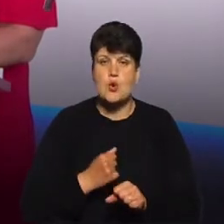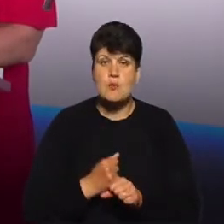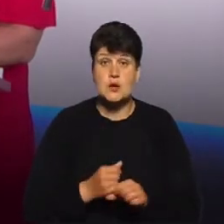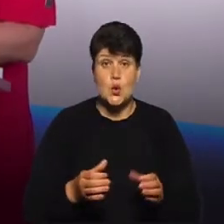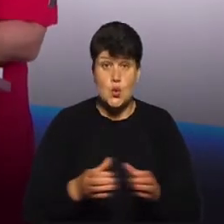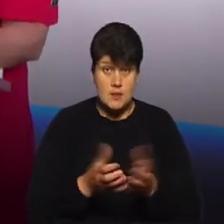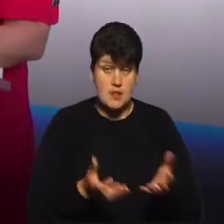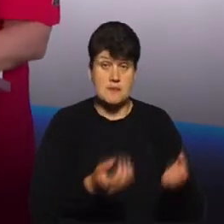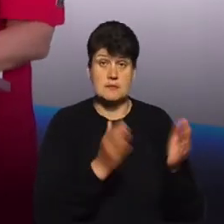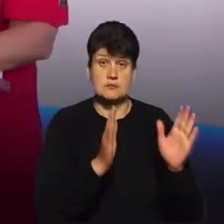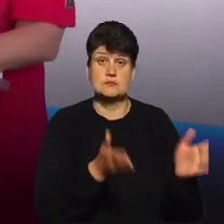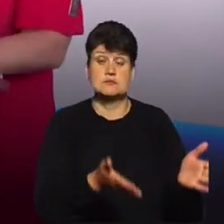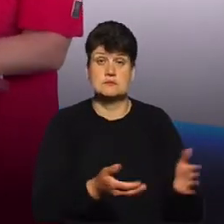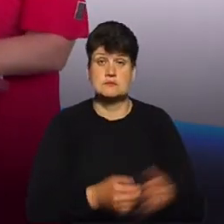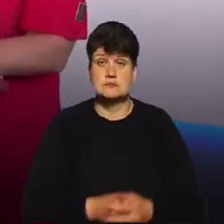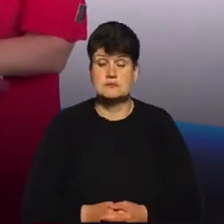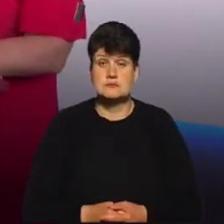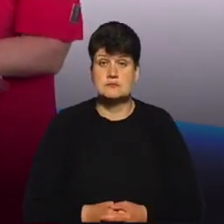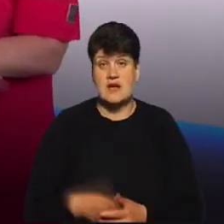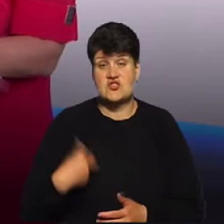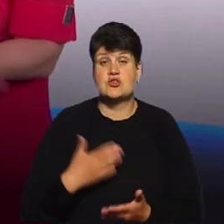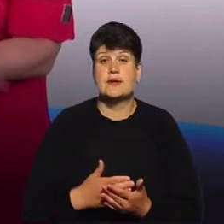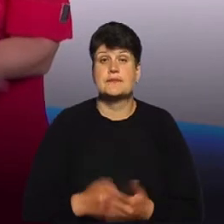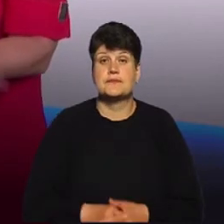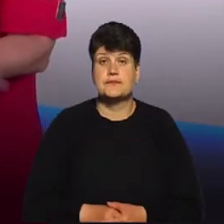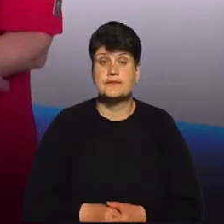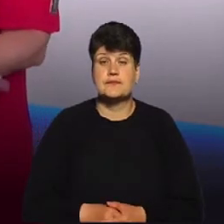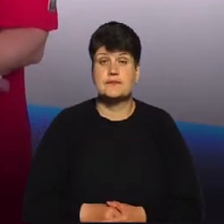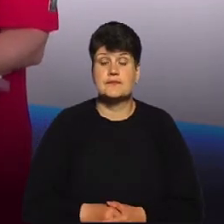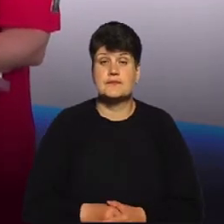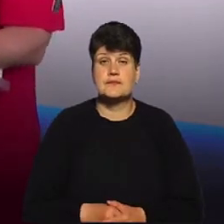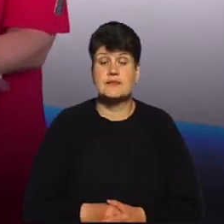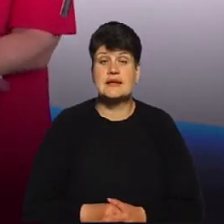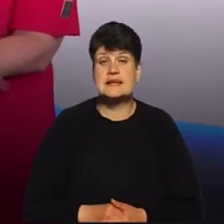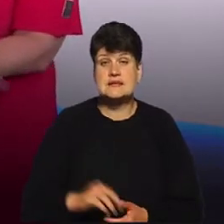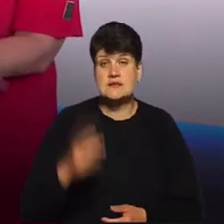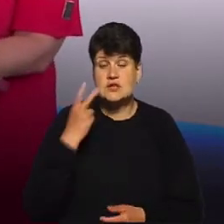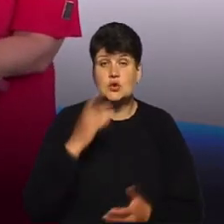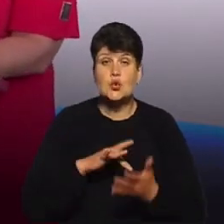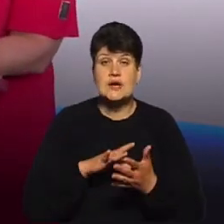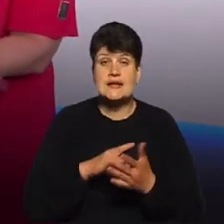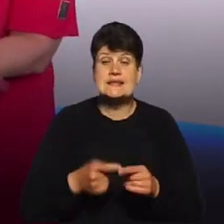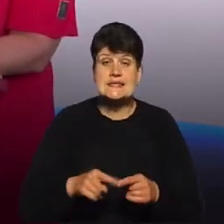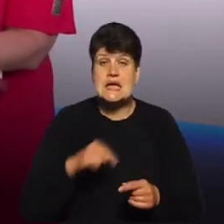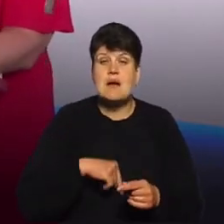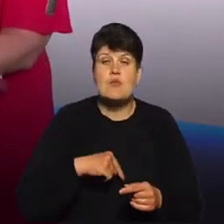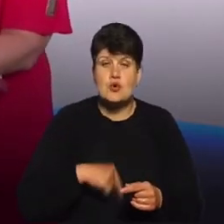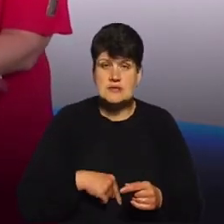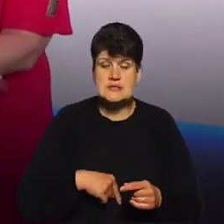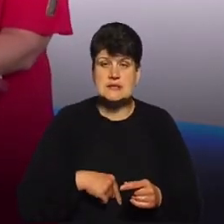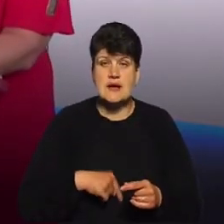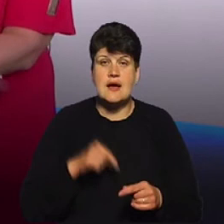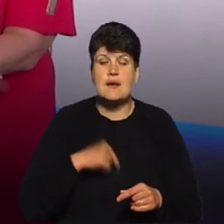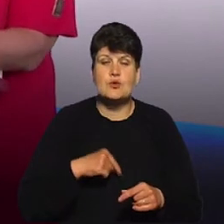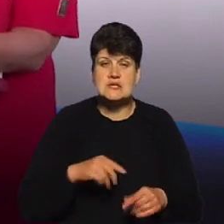На Заліщиках є. Ну, зазвичай туризм – це емоції, а емоції дарують люди і живе спілкування. І якщо